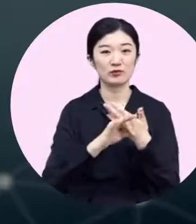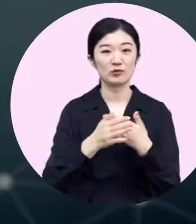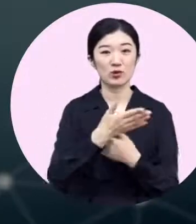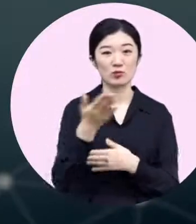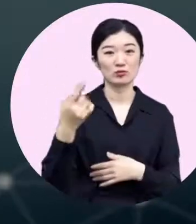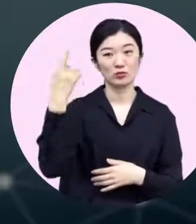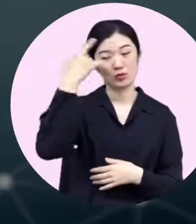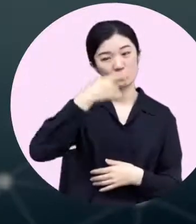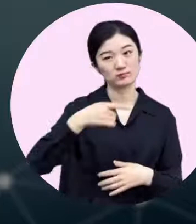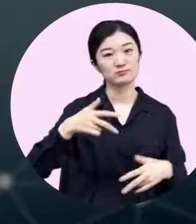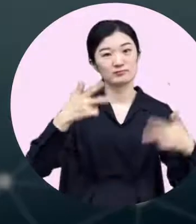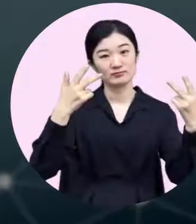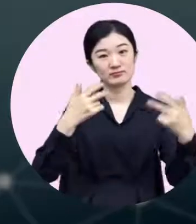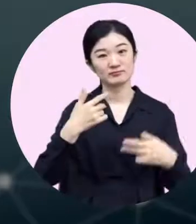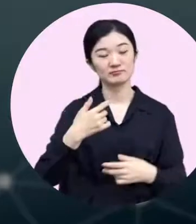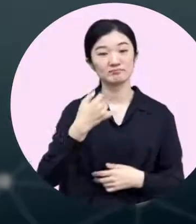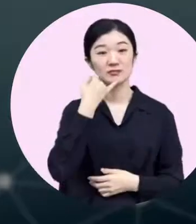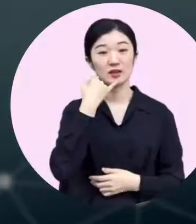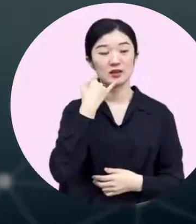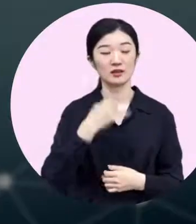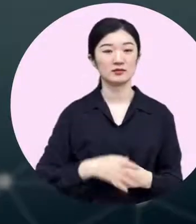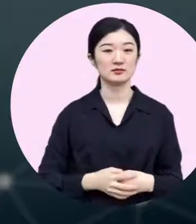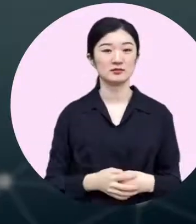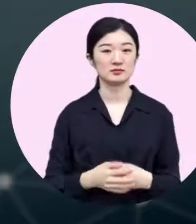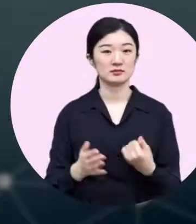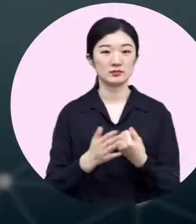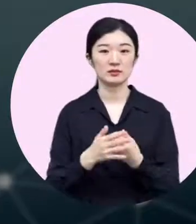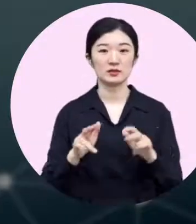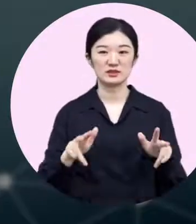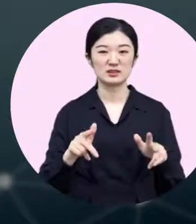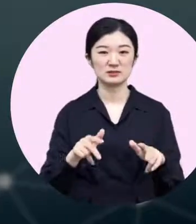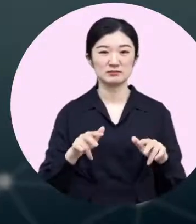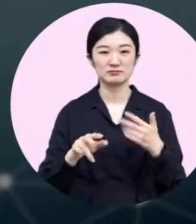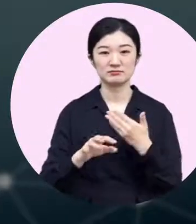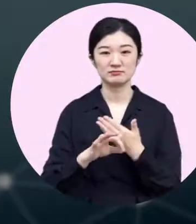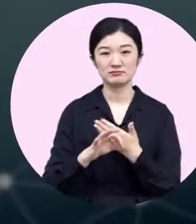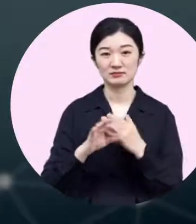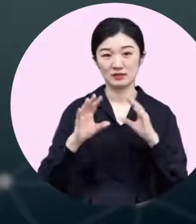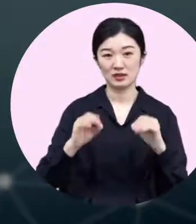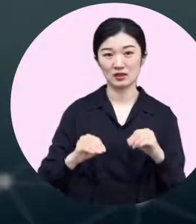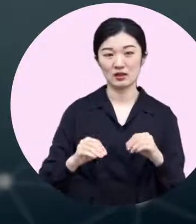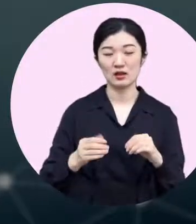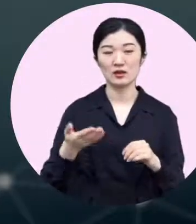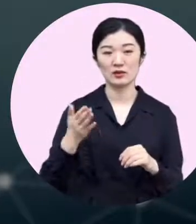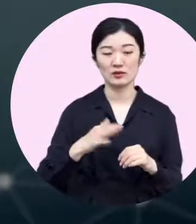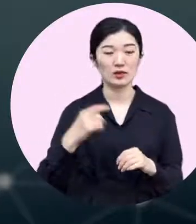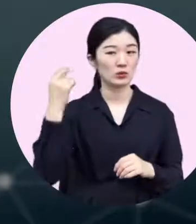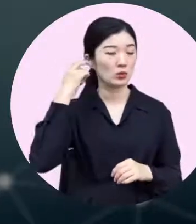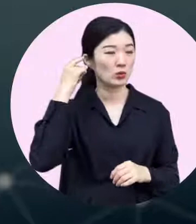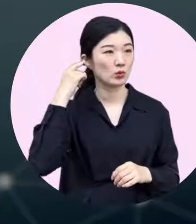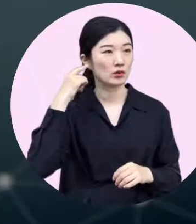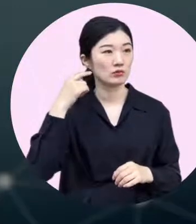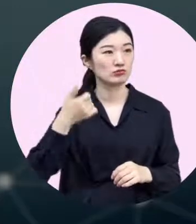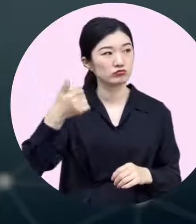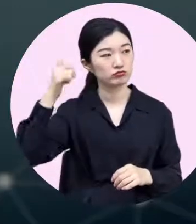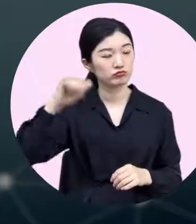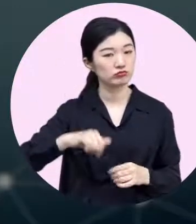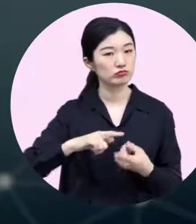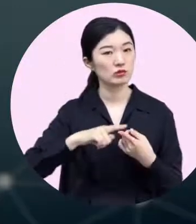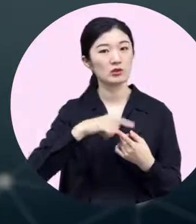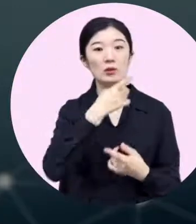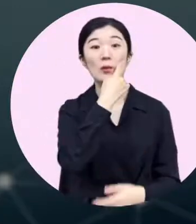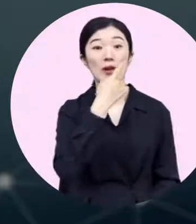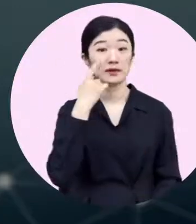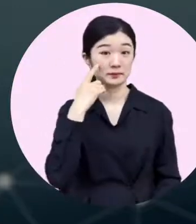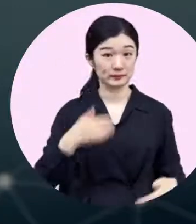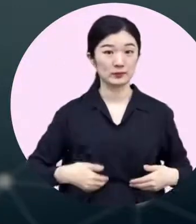비디오를 켜고 뭐 진행하시면 되니까 기본적으로는 여러분들 이렇게 꺼놓으셔도 될 것 같고 대신 소리가 잘 들리는지 비디오도 잘 되는지는 확인을 한번